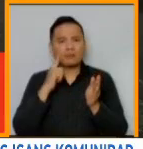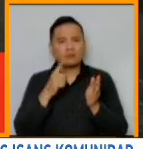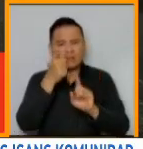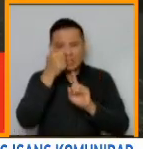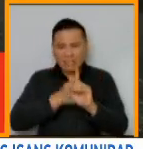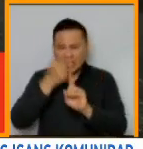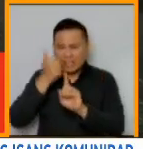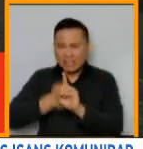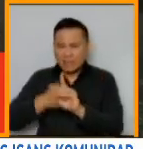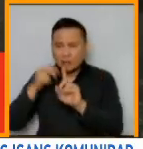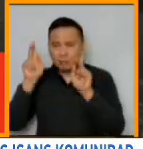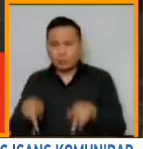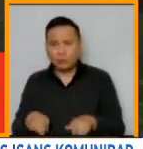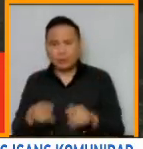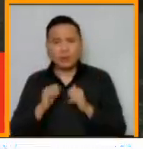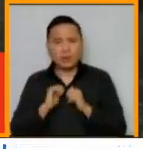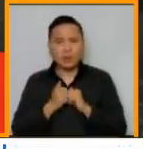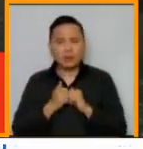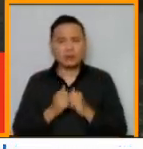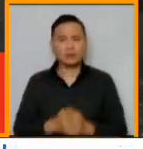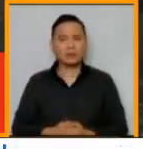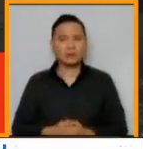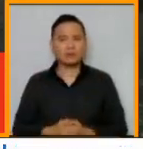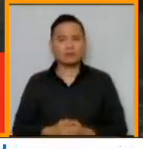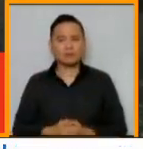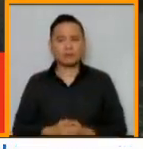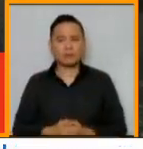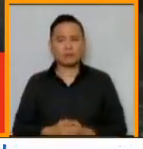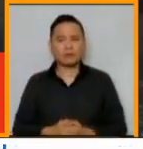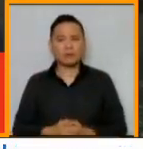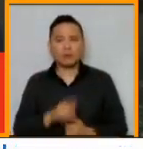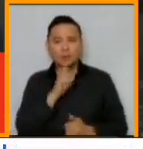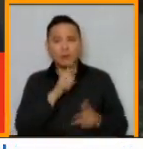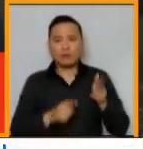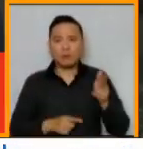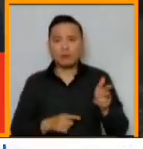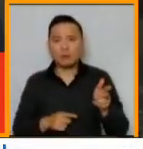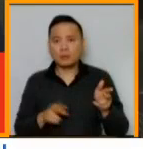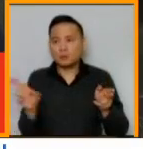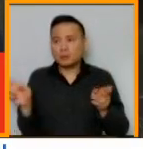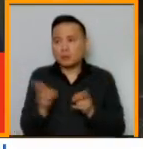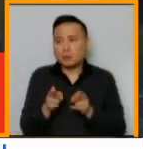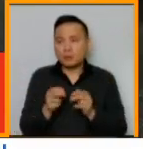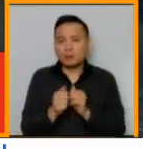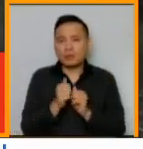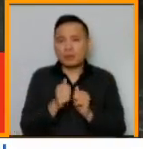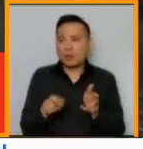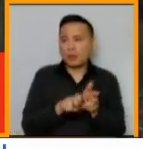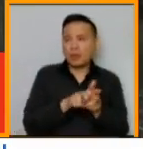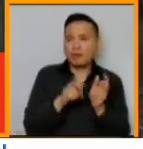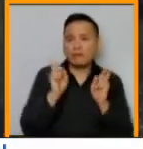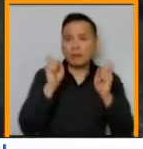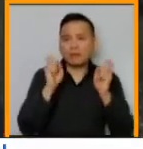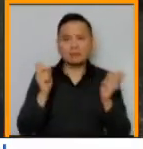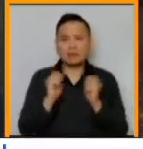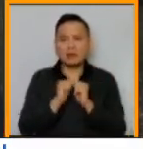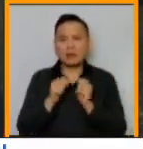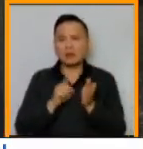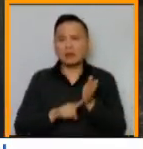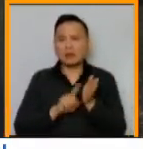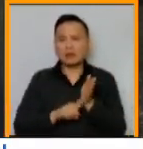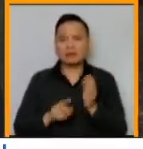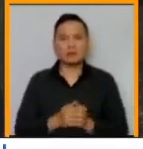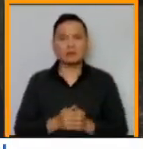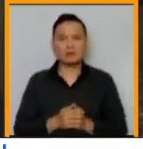eh talagang sumakay ng jeep, mabilisan lamang. Yun yung nakita nating sitwasyon dito sa Divisoria. Yan ang unang balita mula rito sa Maynila. Ako po si James